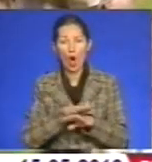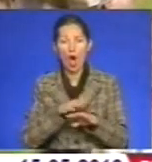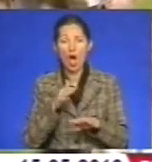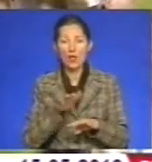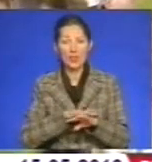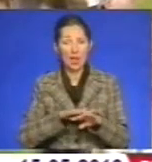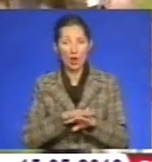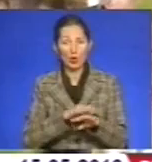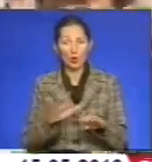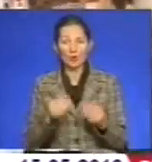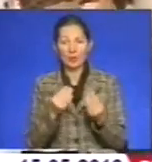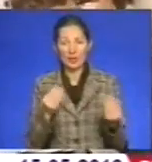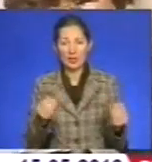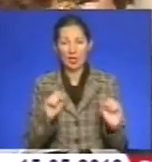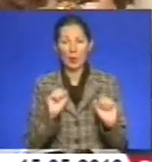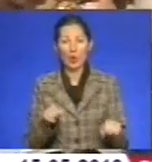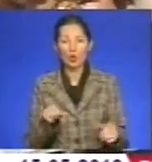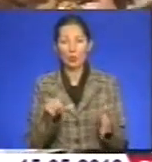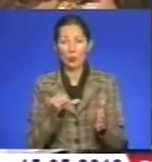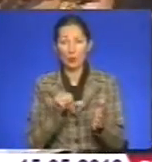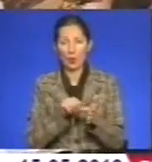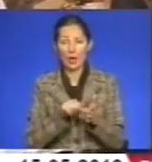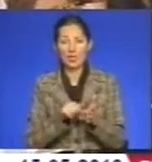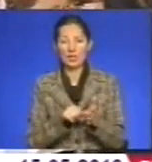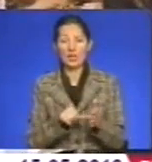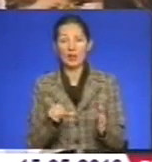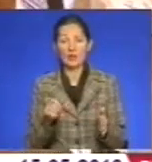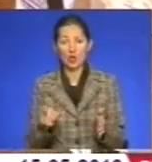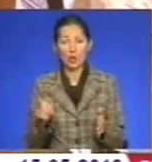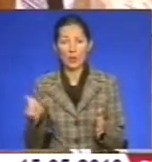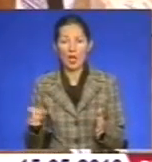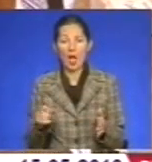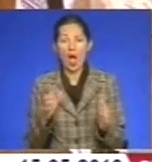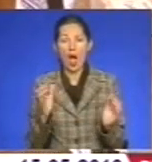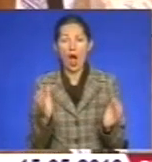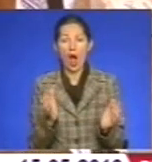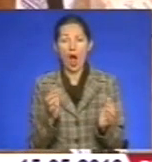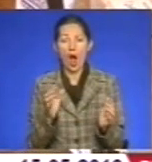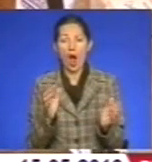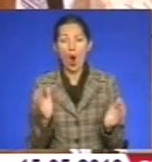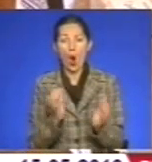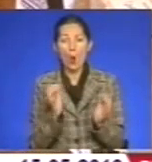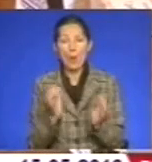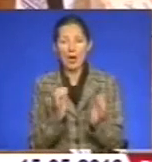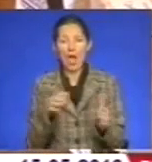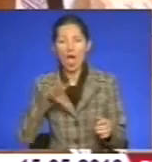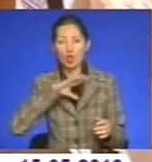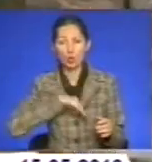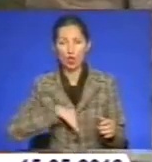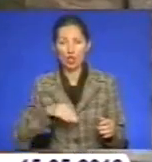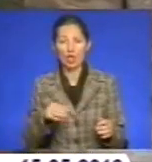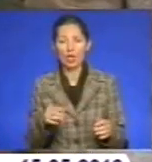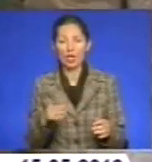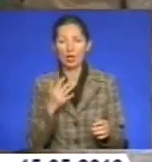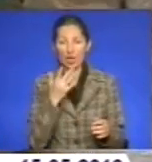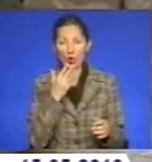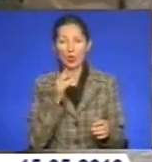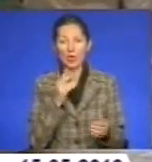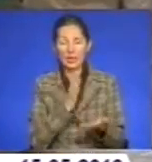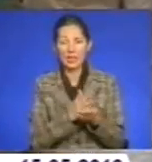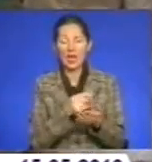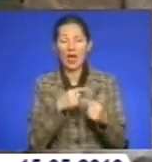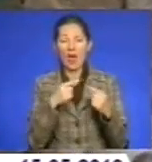можуть побачити відвідувачі бібліотеки – «Обереги душі народної», на якій представлено вироби з бісеру, глини, соломи,